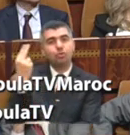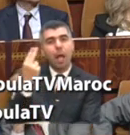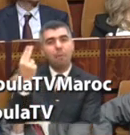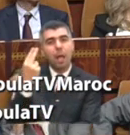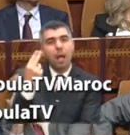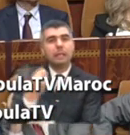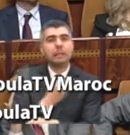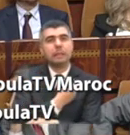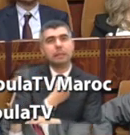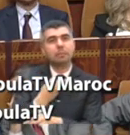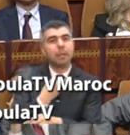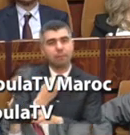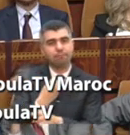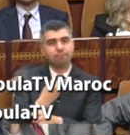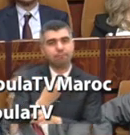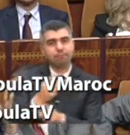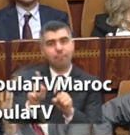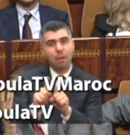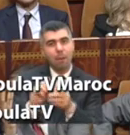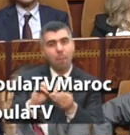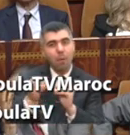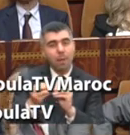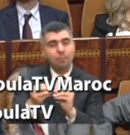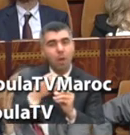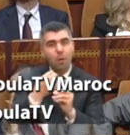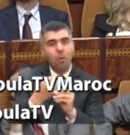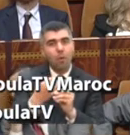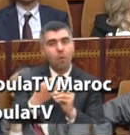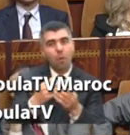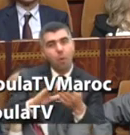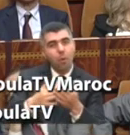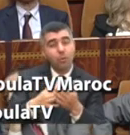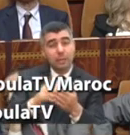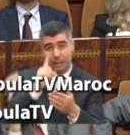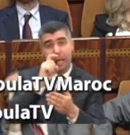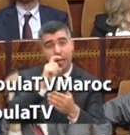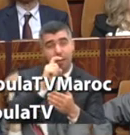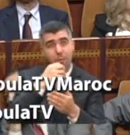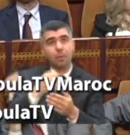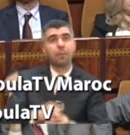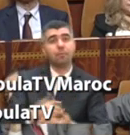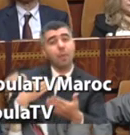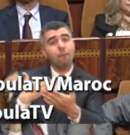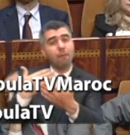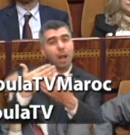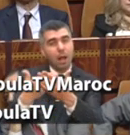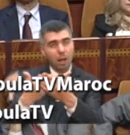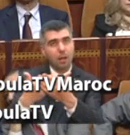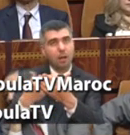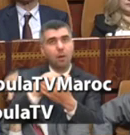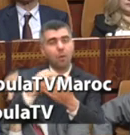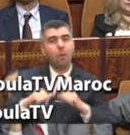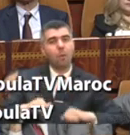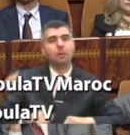مع الطلبه، هادشي راه ما كنظنش انك يبشر بالخير. ومساله اخيره قبل ما نختم